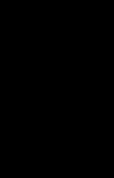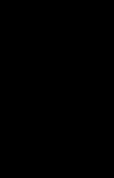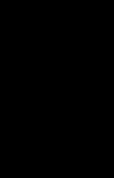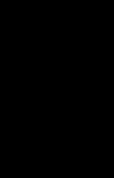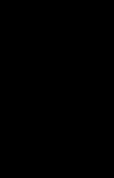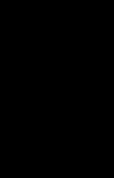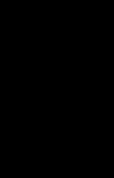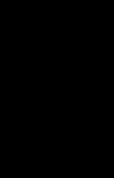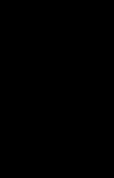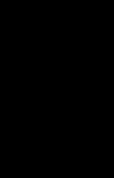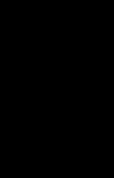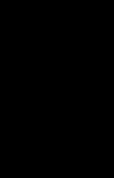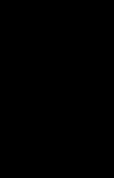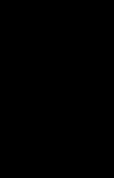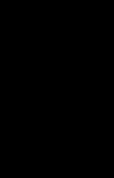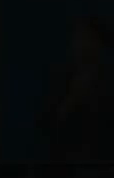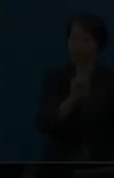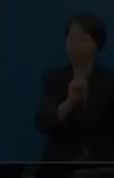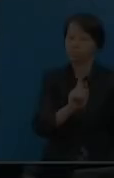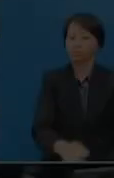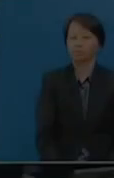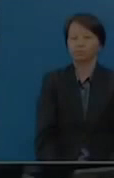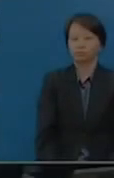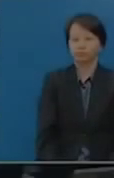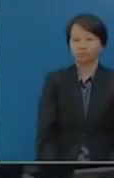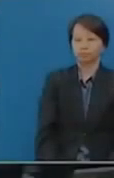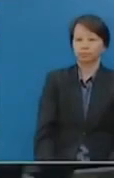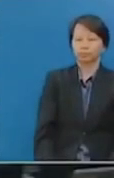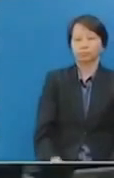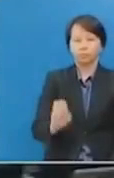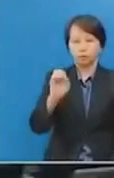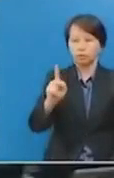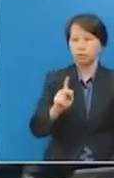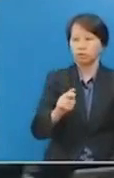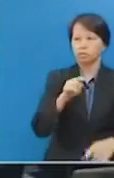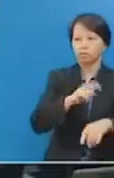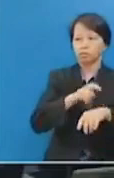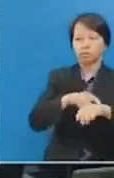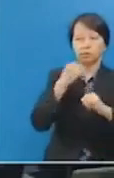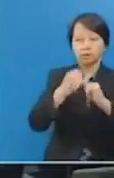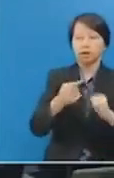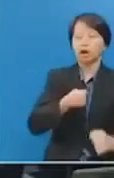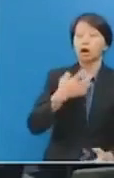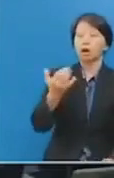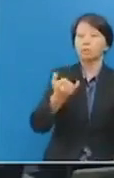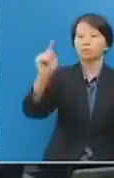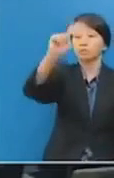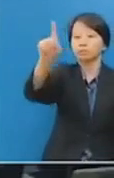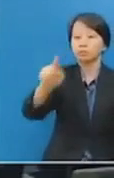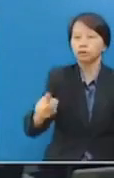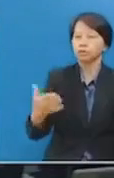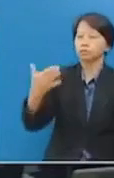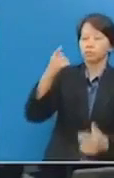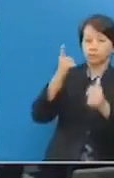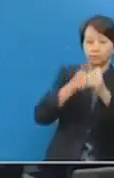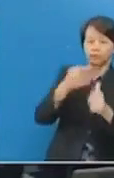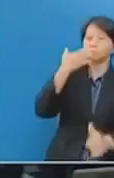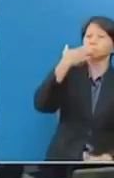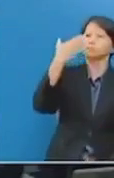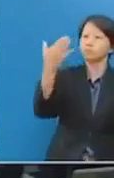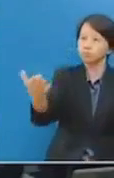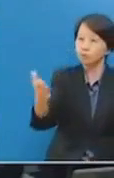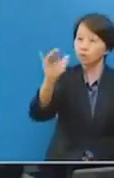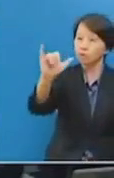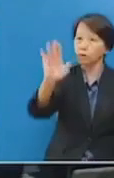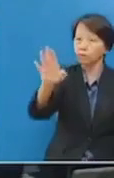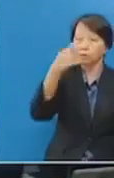hai bisa satafirm aja ini saya ingin bertanya pada umatnya bertambahnya usia atau makasih supaya